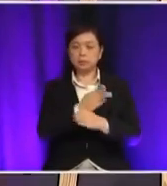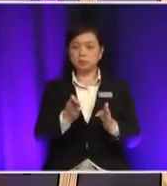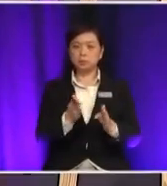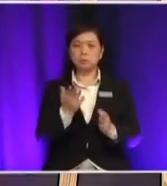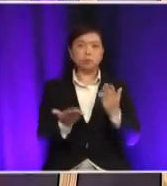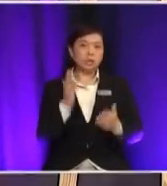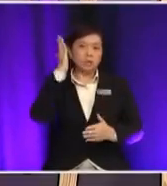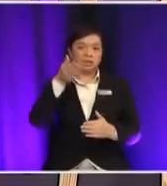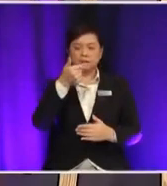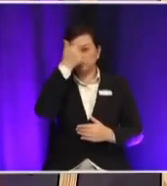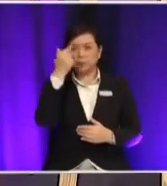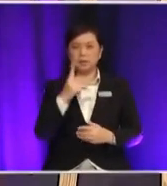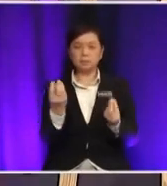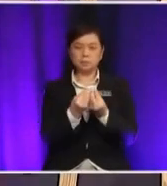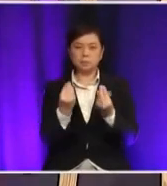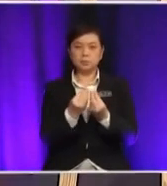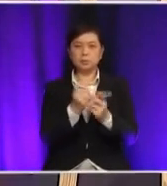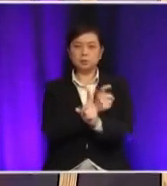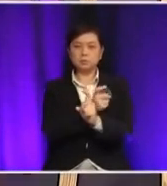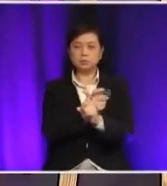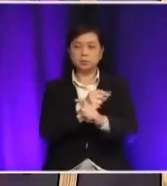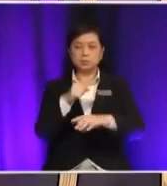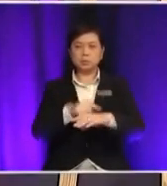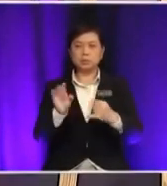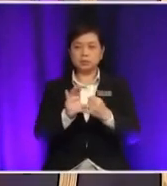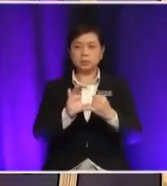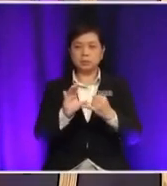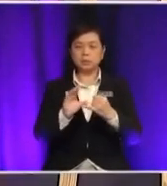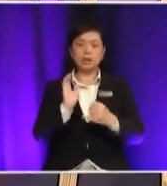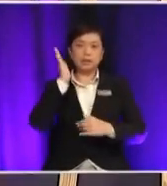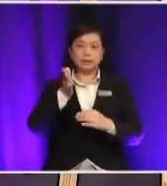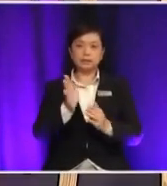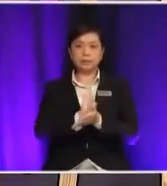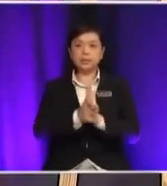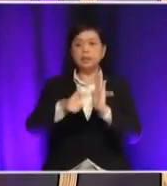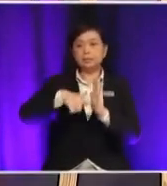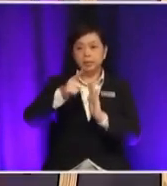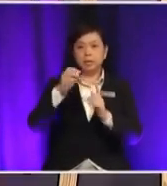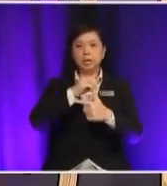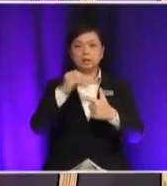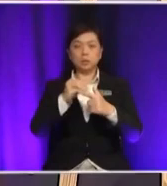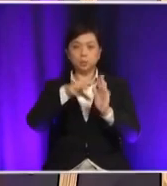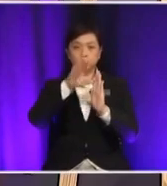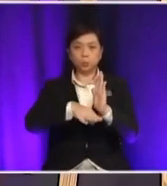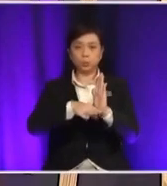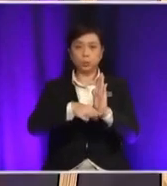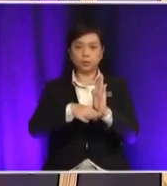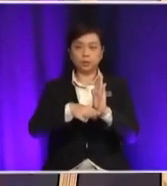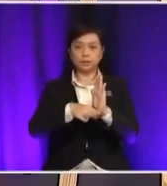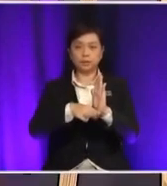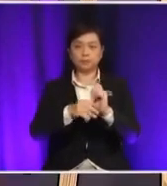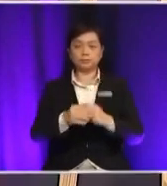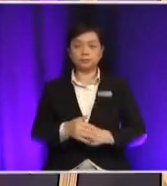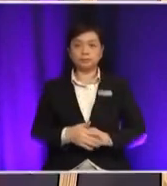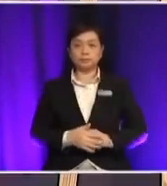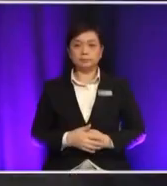kromosom di sel gamet ini menjadi lebih atau kurang Kristen itu adalah itu yang menjadi turis